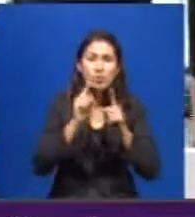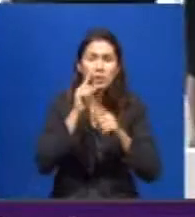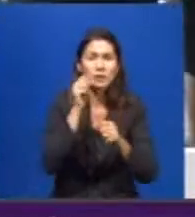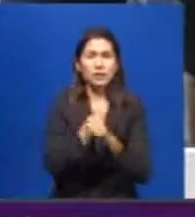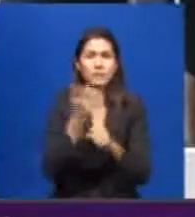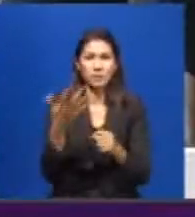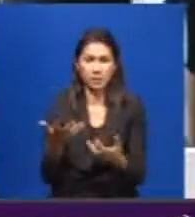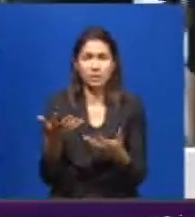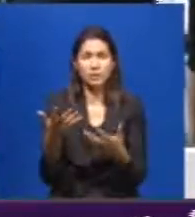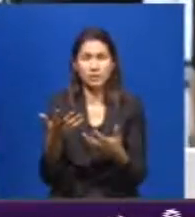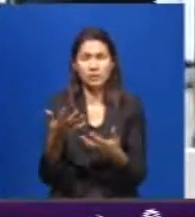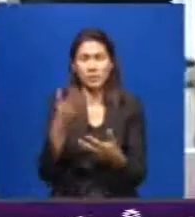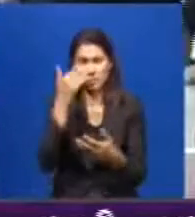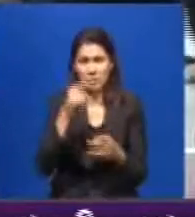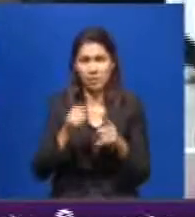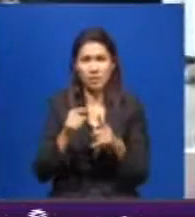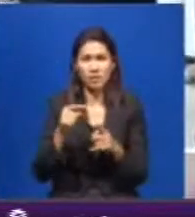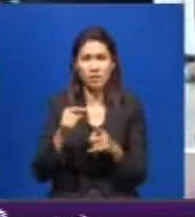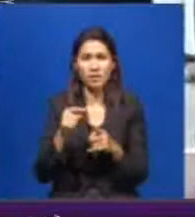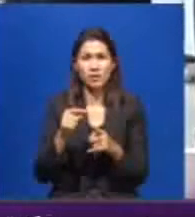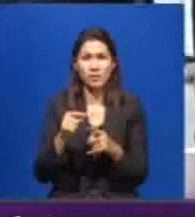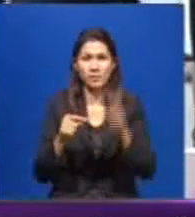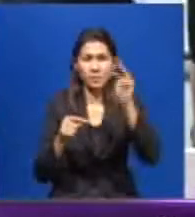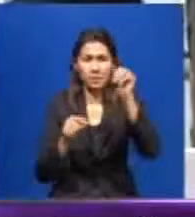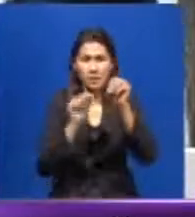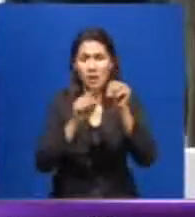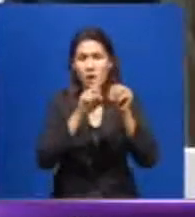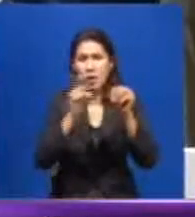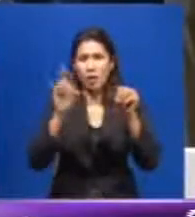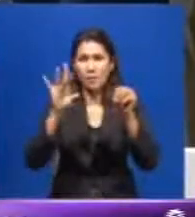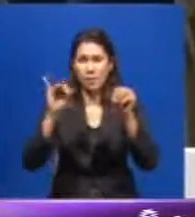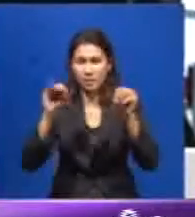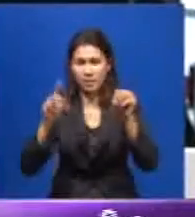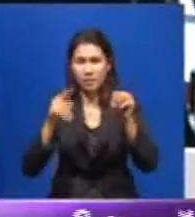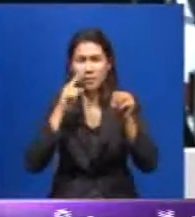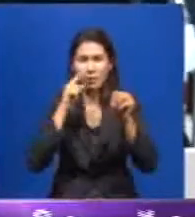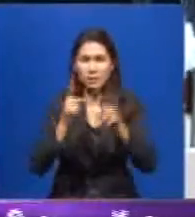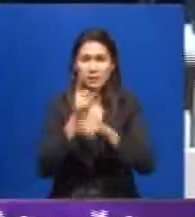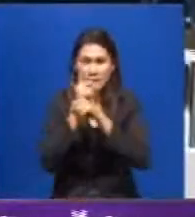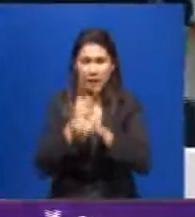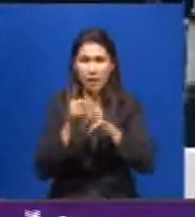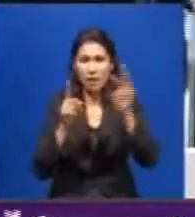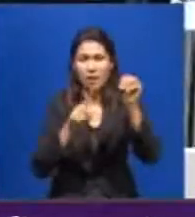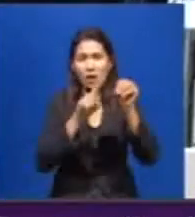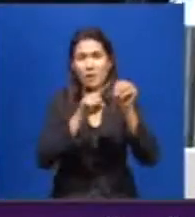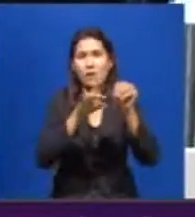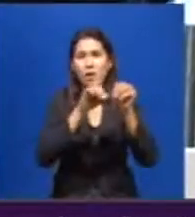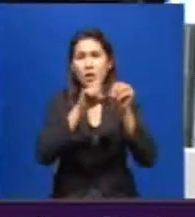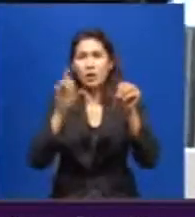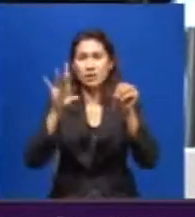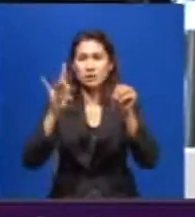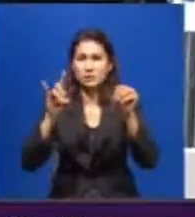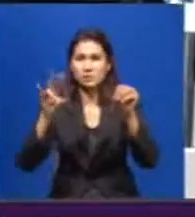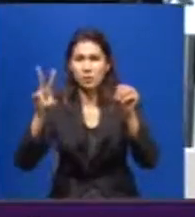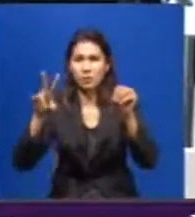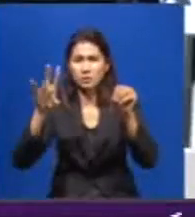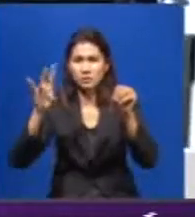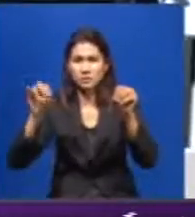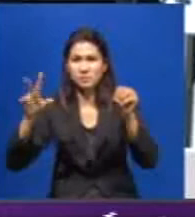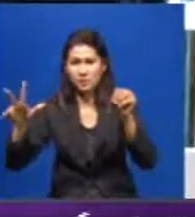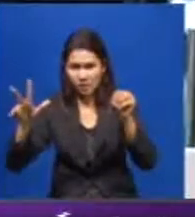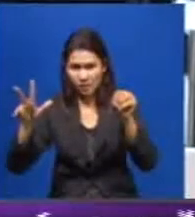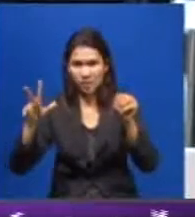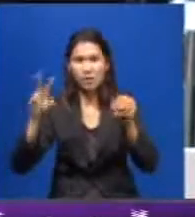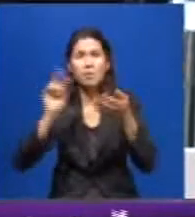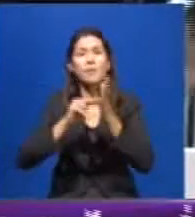เมื่อมาตรา180บอกว่าให้ไปใช้มาตรา172 173โดยอนุโลมซึ่งมาตรา172 173ตอนนี้มันโดยอนุโล